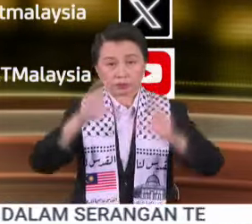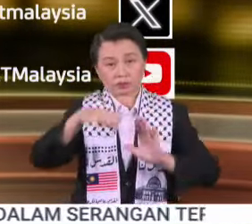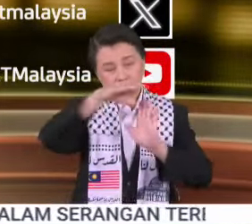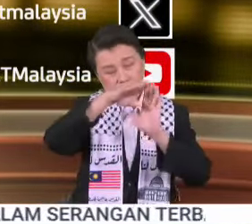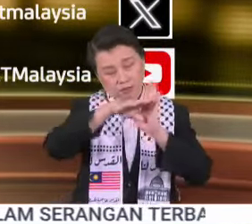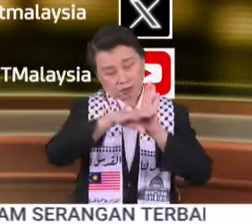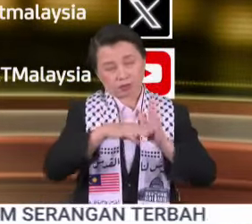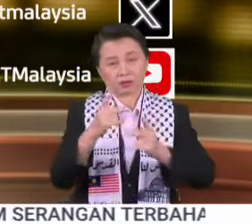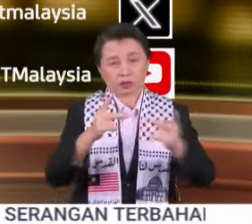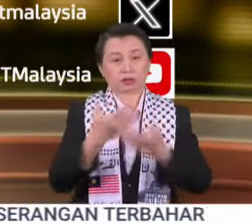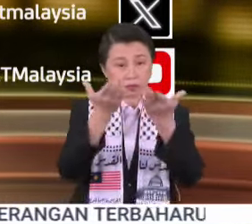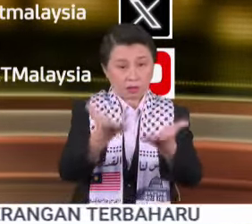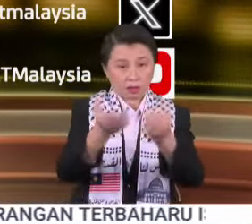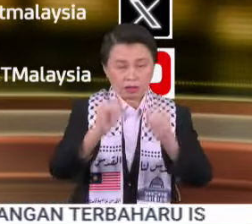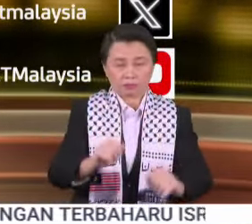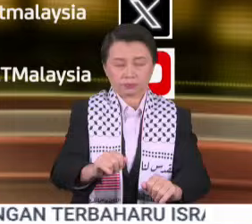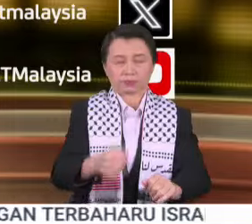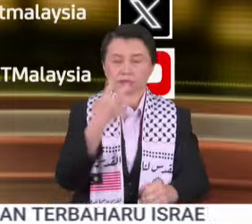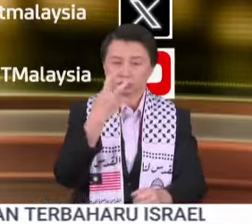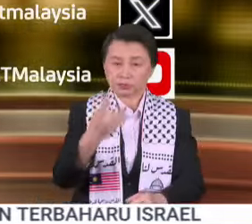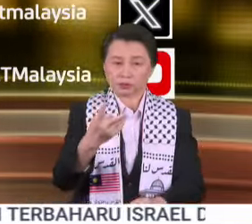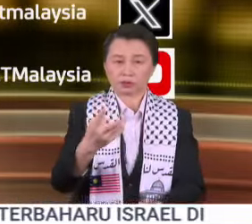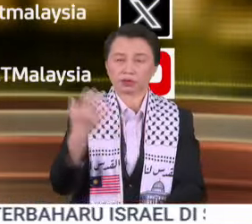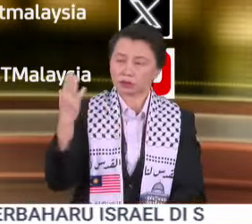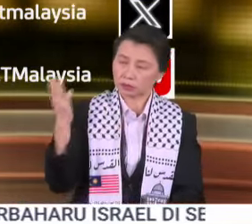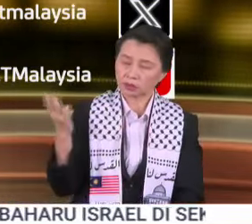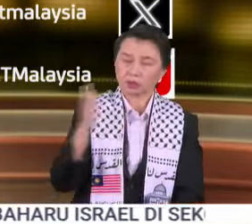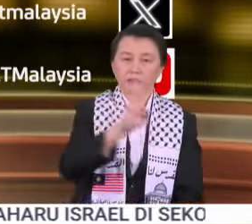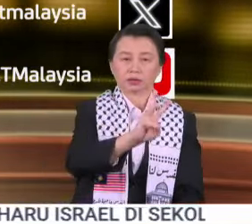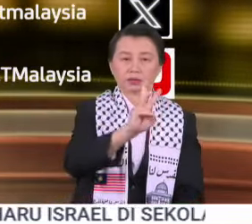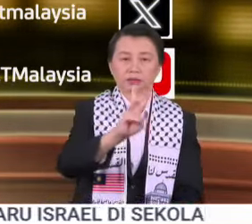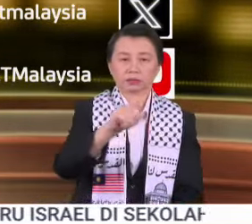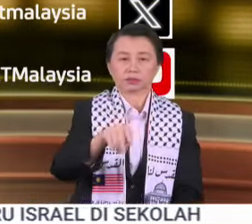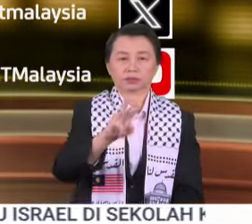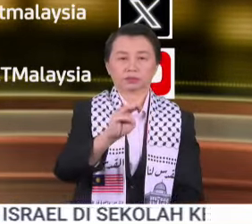di kawasan anda, anda boleh layari laman sesawang kami di